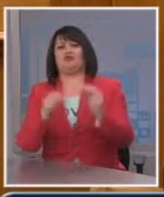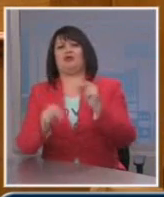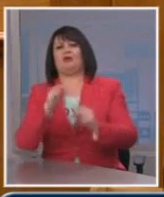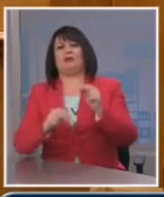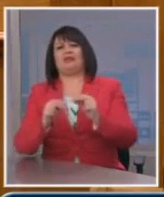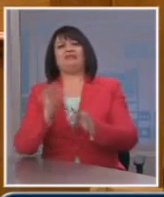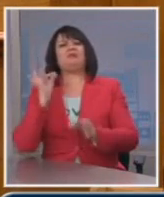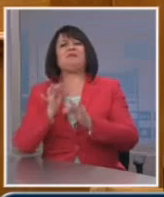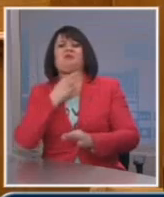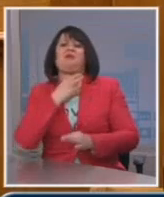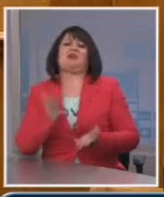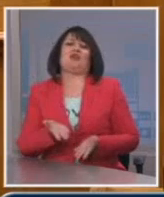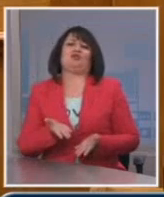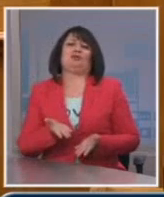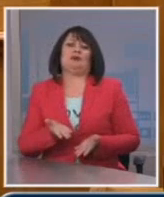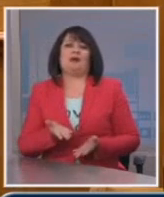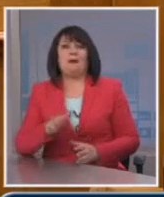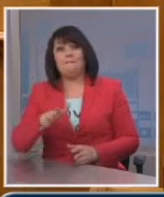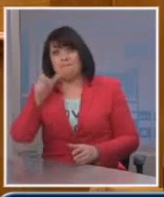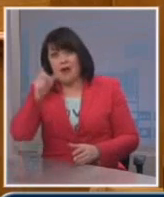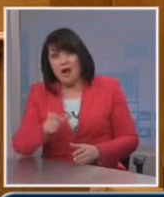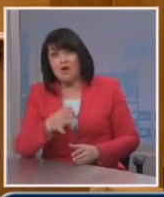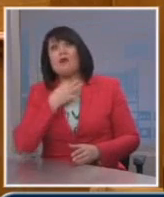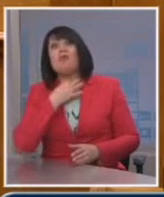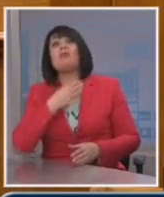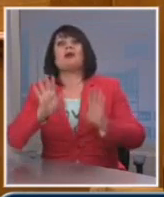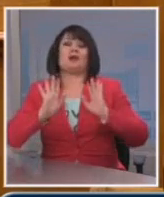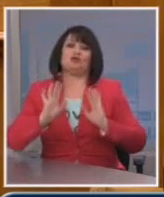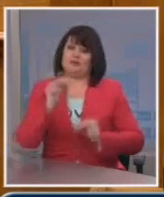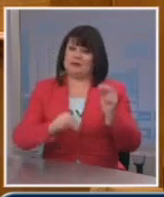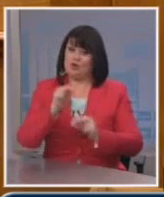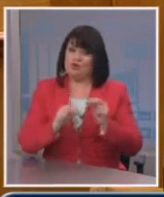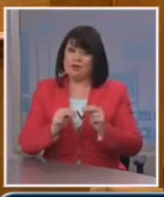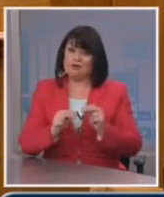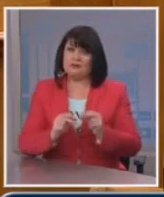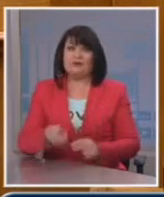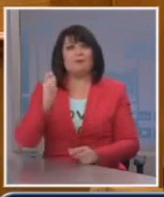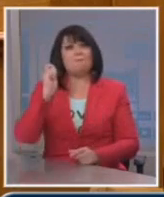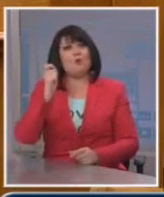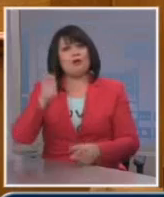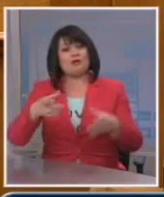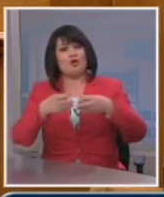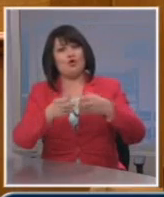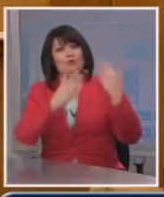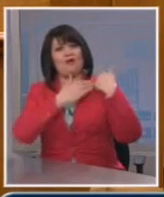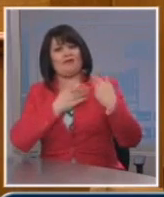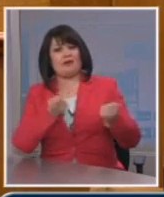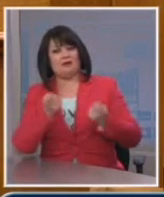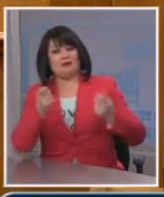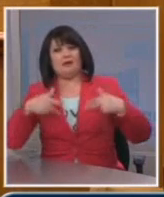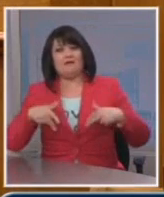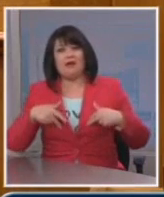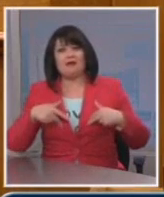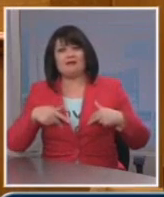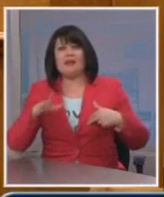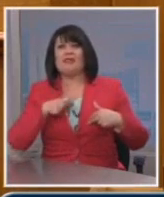Σεπτέμβρη. Προφανώς για σας είναι αχρίαστο όταν μια πολιτική δύναμη που έχει την ευθύνη της διακυβέρνησης του τόπου θέλει